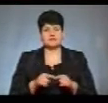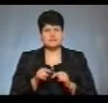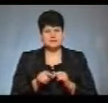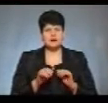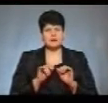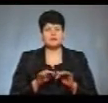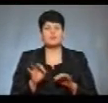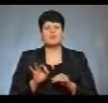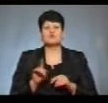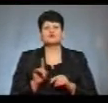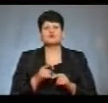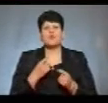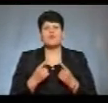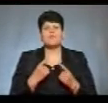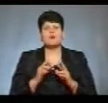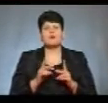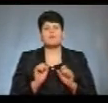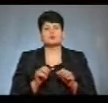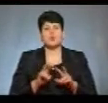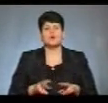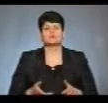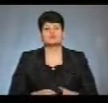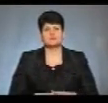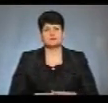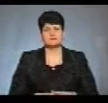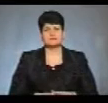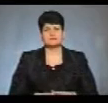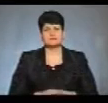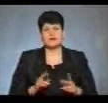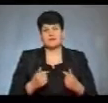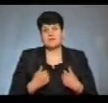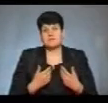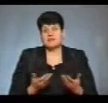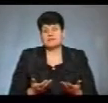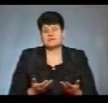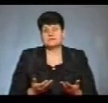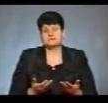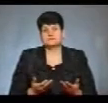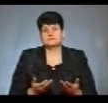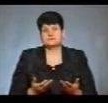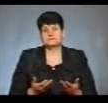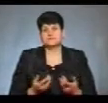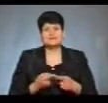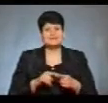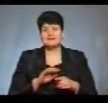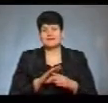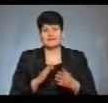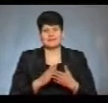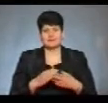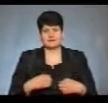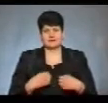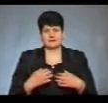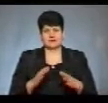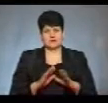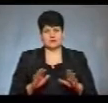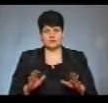кількість, про що говорить, як можна охарактеризувати? Ну, як на мене, це, значить, не є критично.